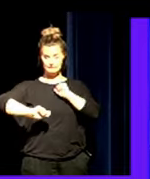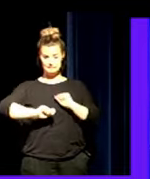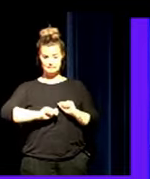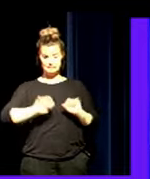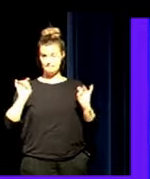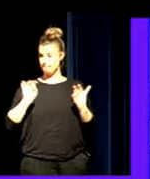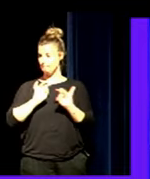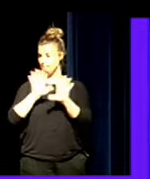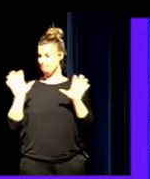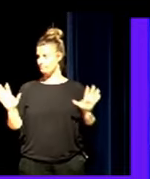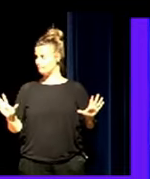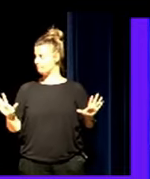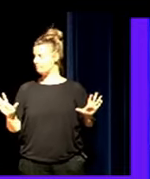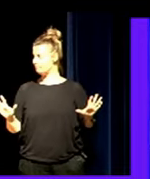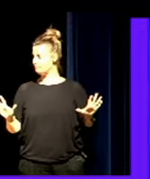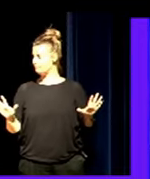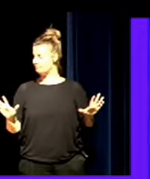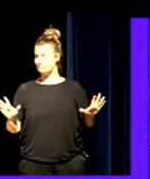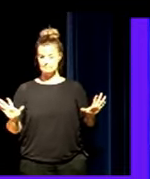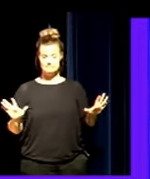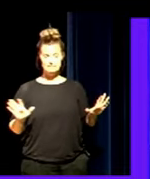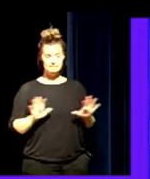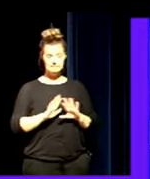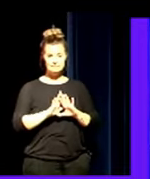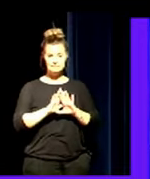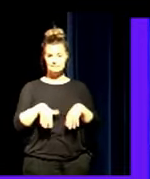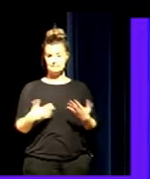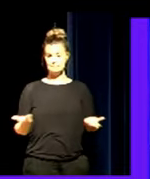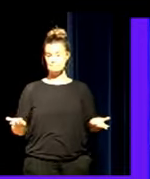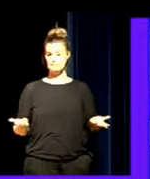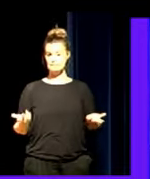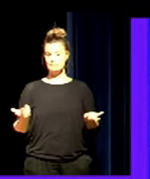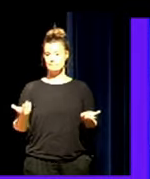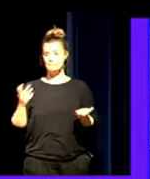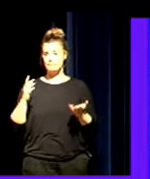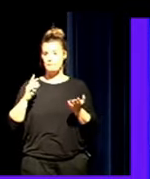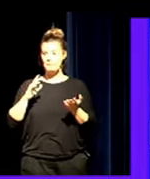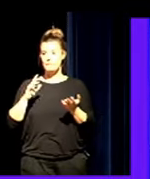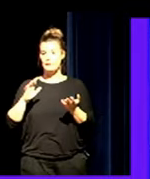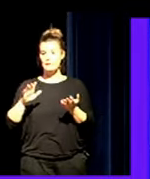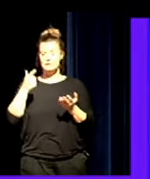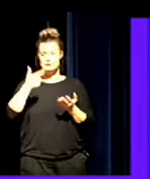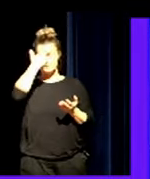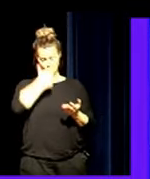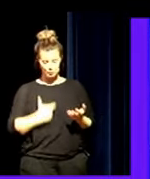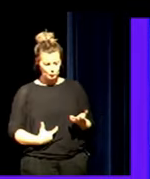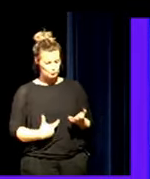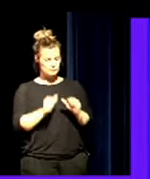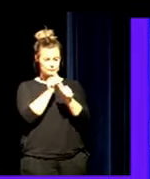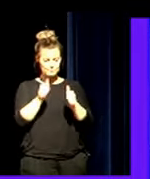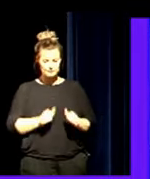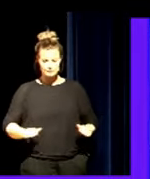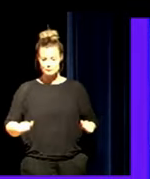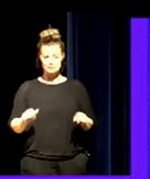Claro. Oso ere usargarriak iruditzen ari gara, eh? Daukagun ez da, gorputz hegemoniko hori, eragitan